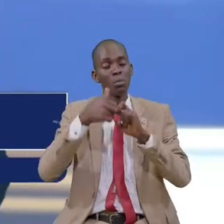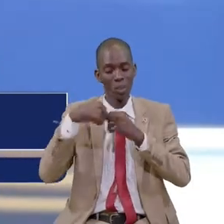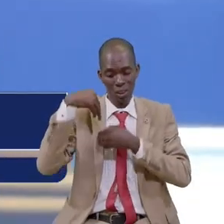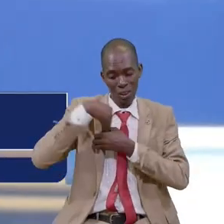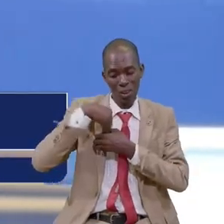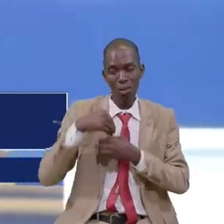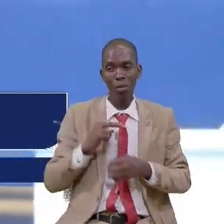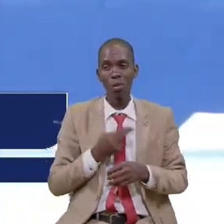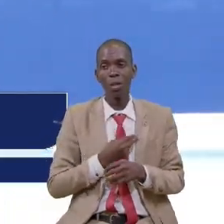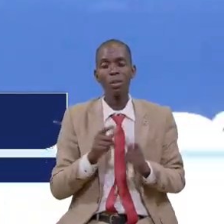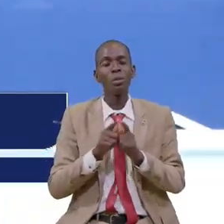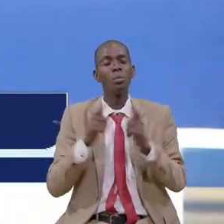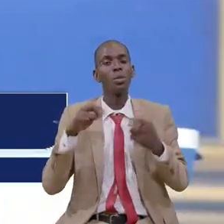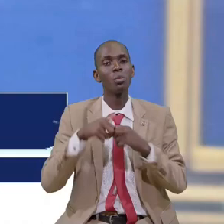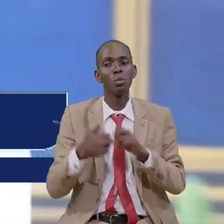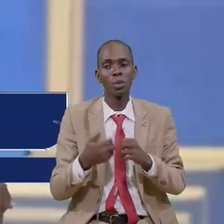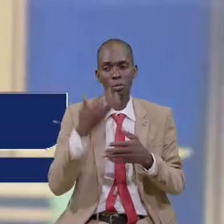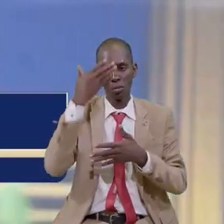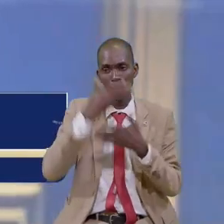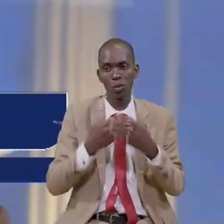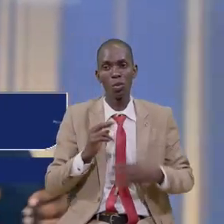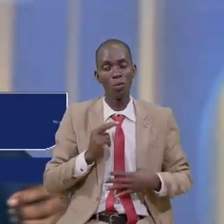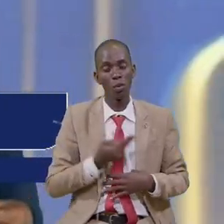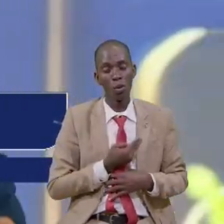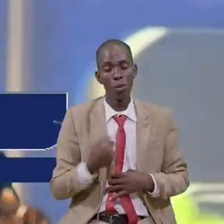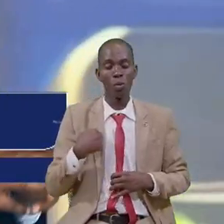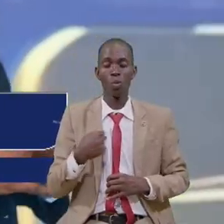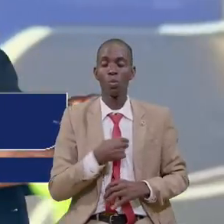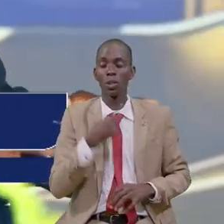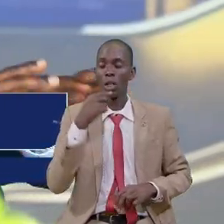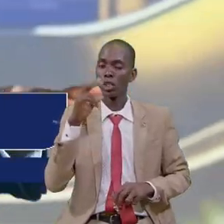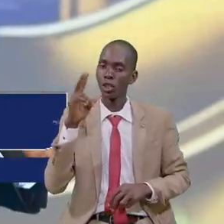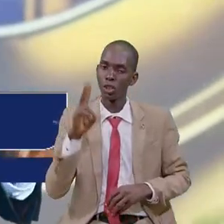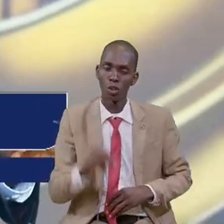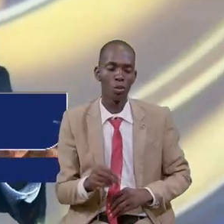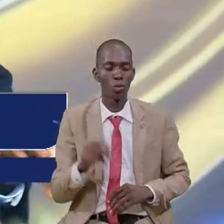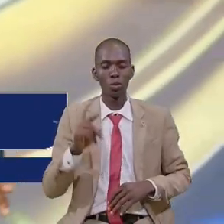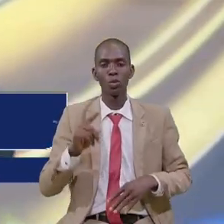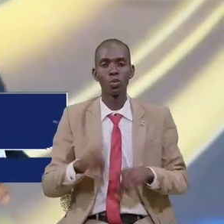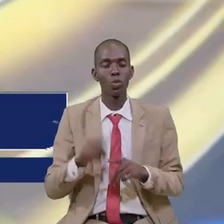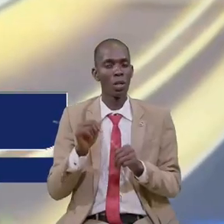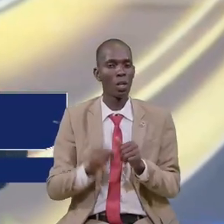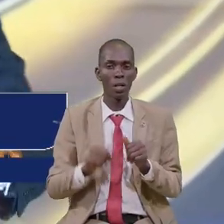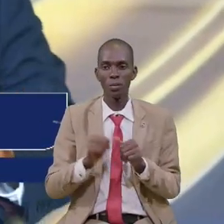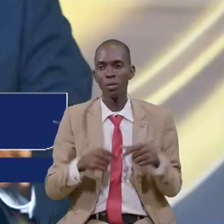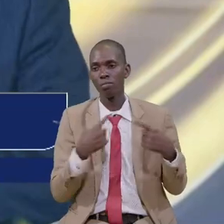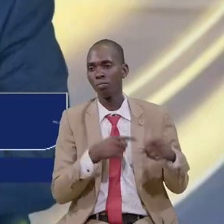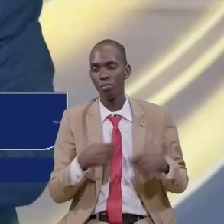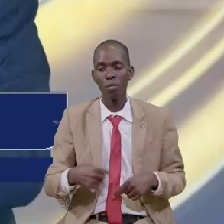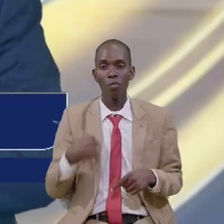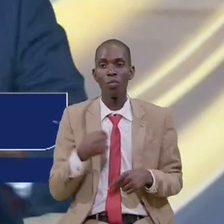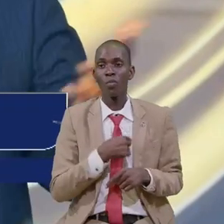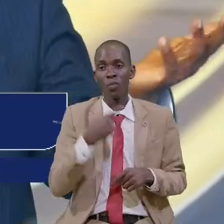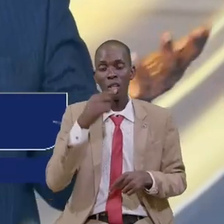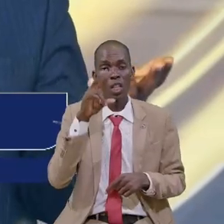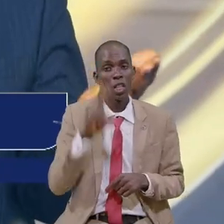montagnes qui nous attendent, nous disons non à tout argument, nous disons non